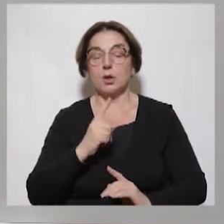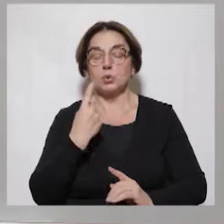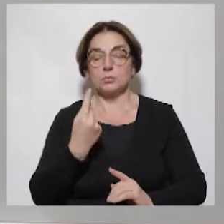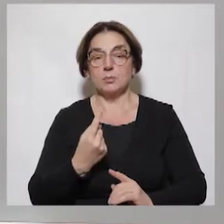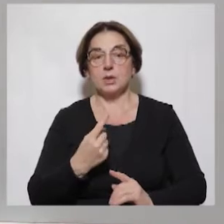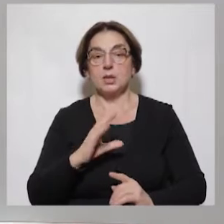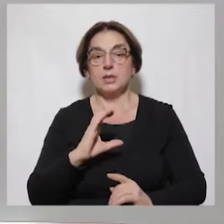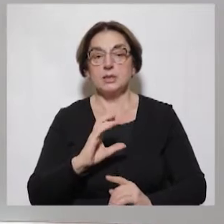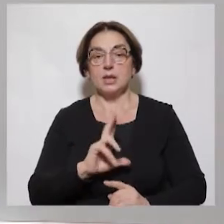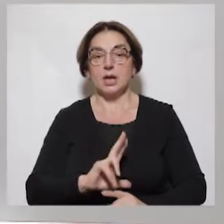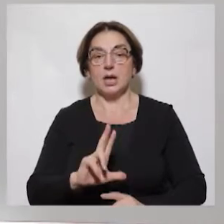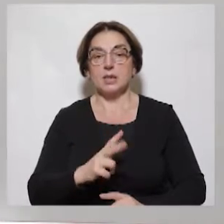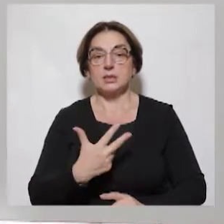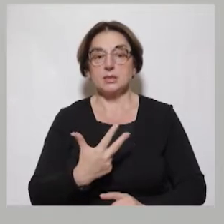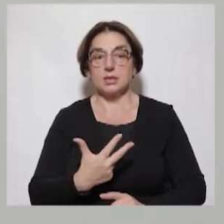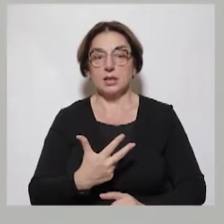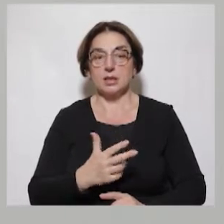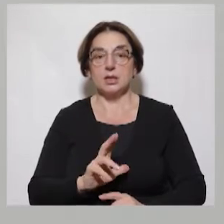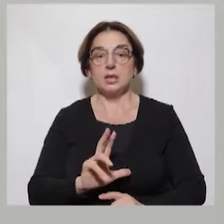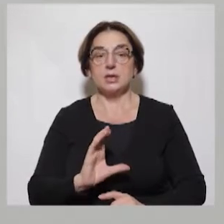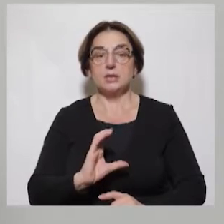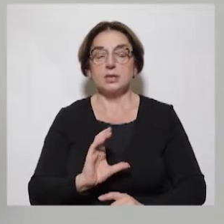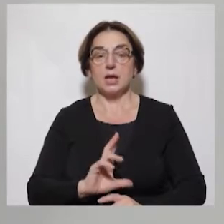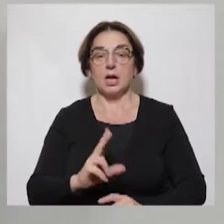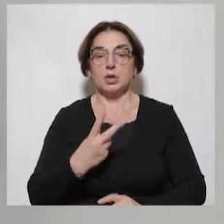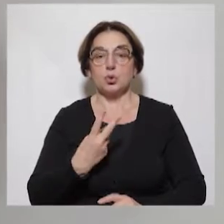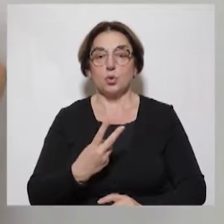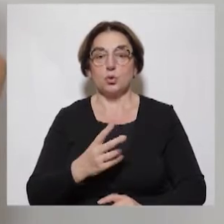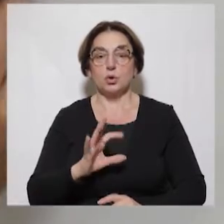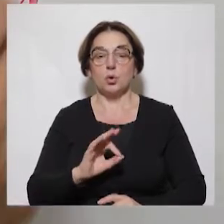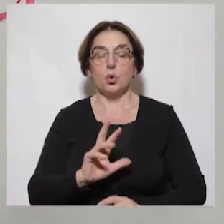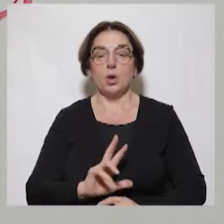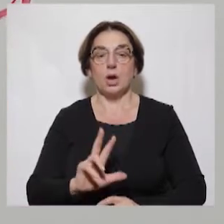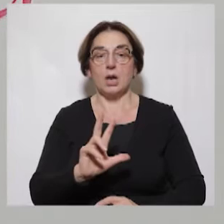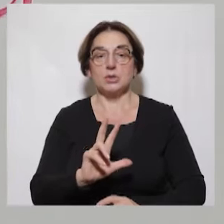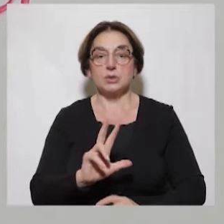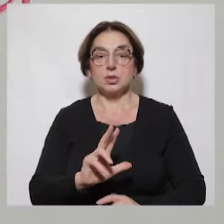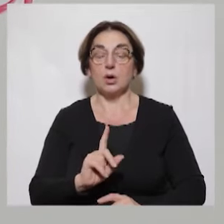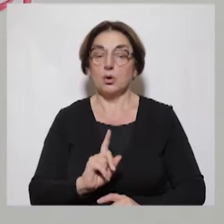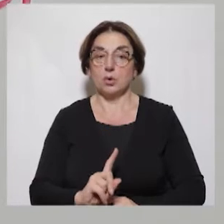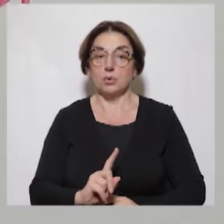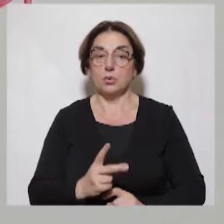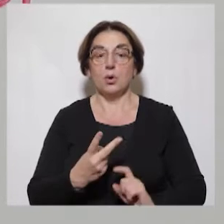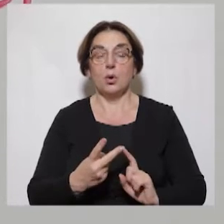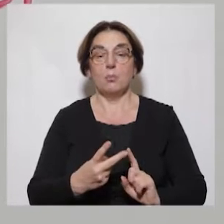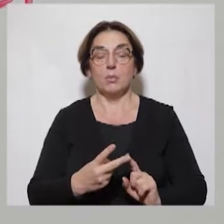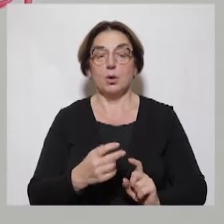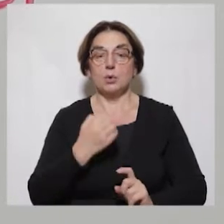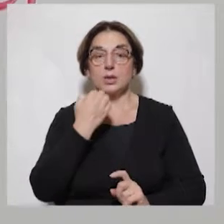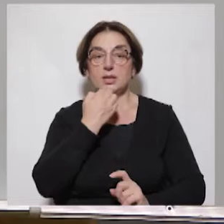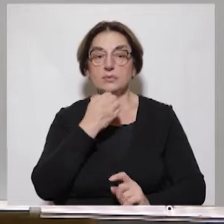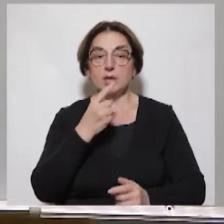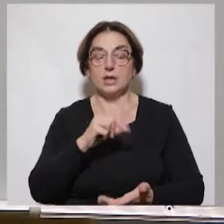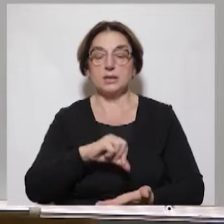იცოდეთ CH3 CH2 OH. ხოლო მეორე ნივთიერება,